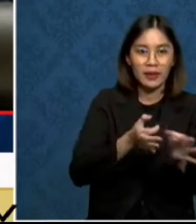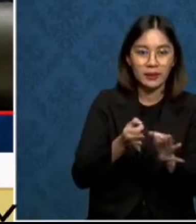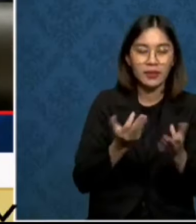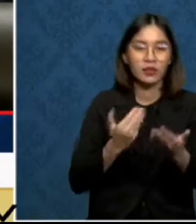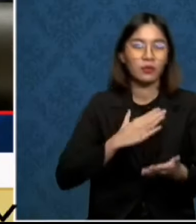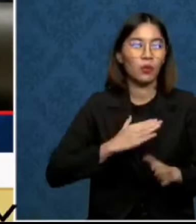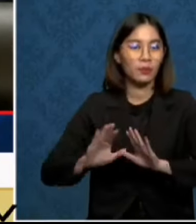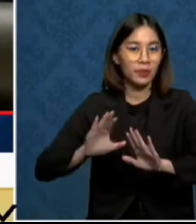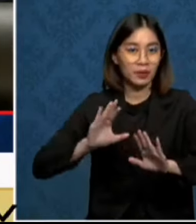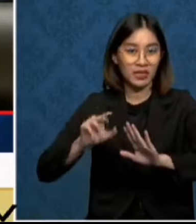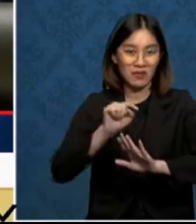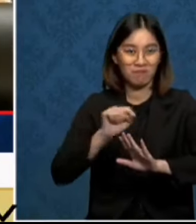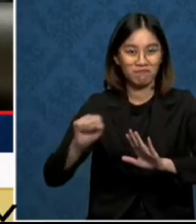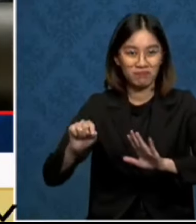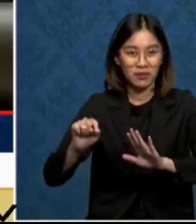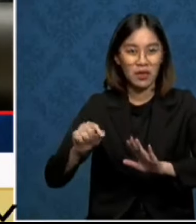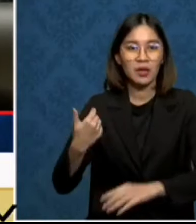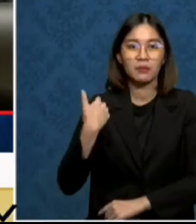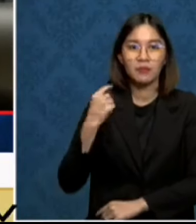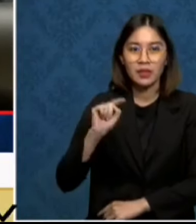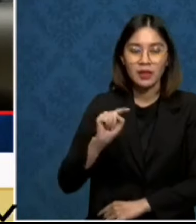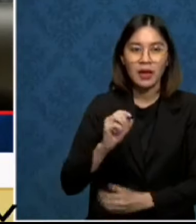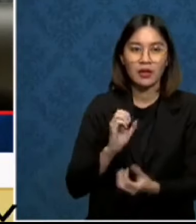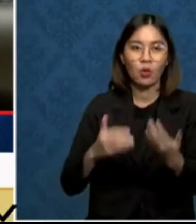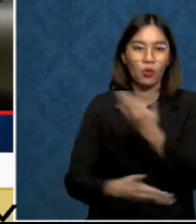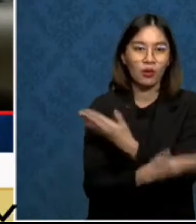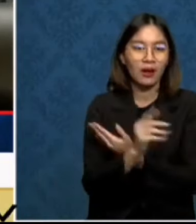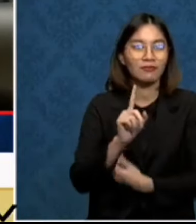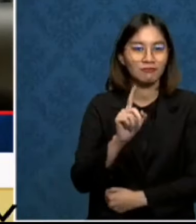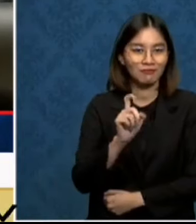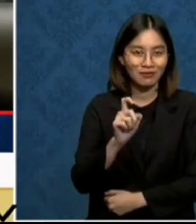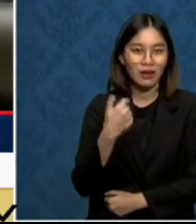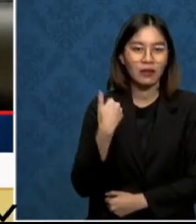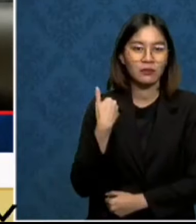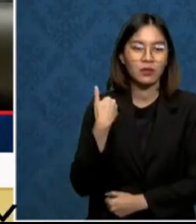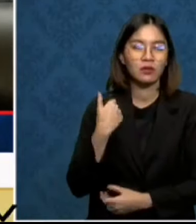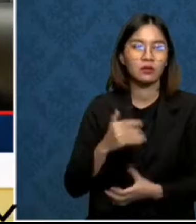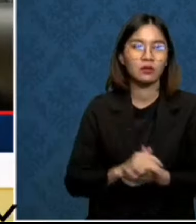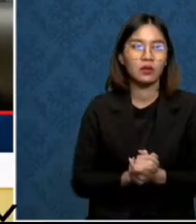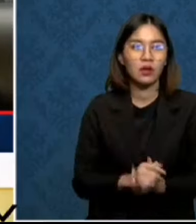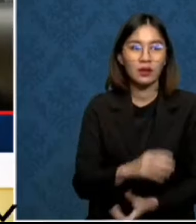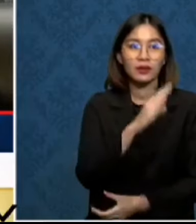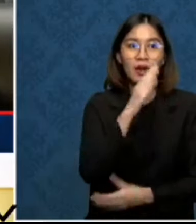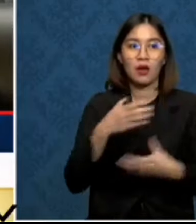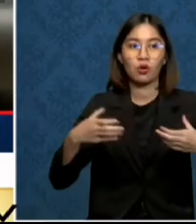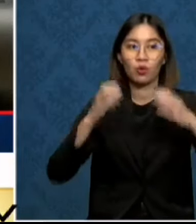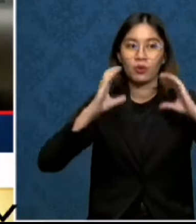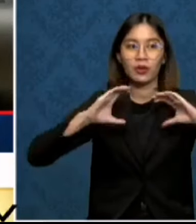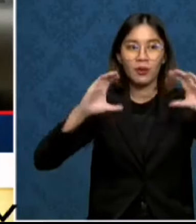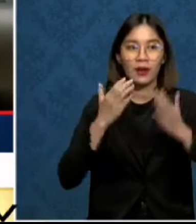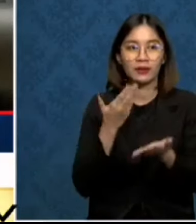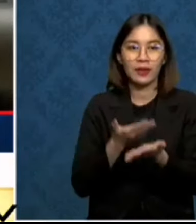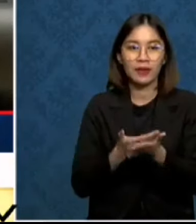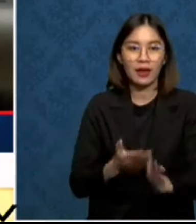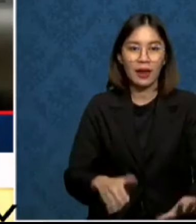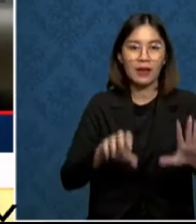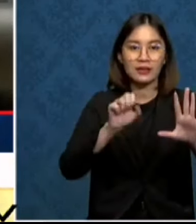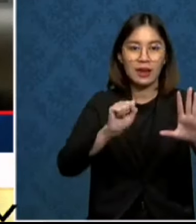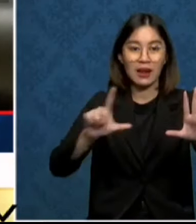เปรียบเทียบให้ดูมันยังมีค่าเสียโอกาสถ้ารัฐบาลเอาเม็ดเงิน 500,000